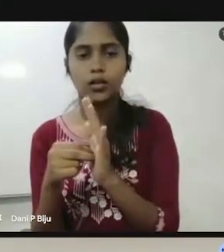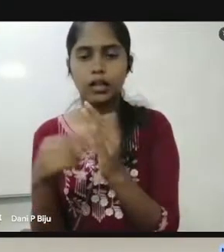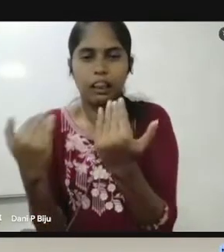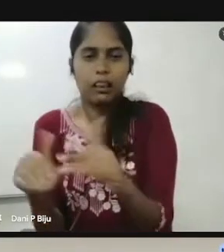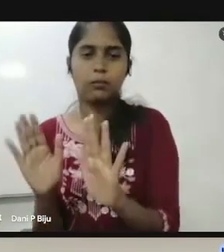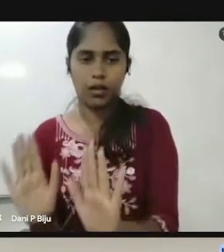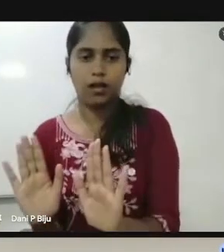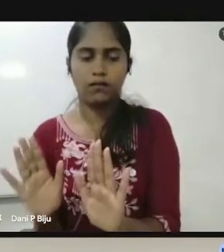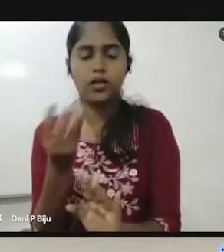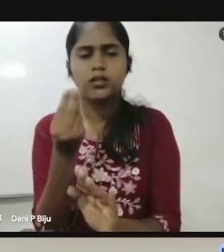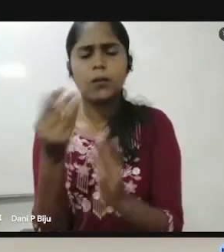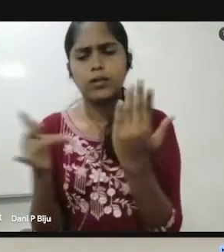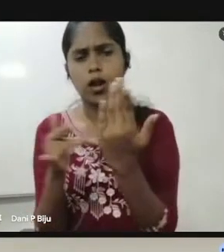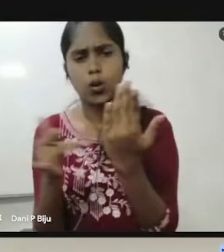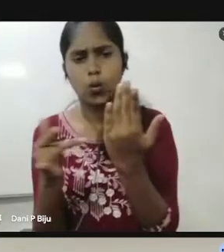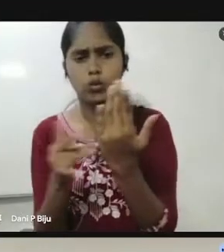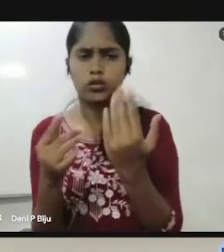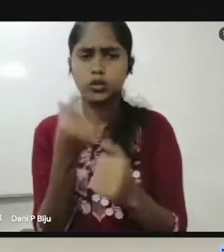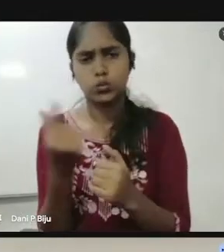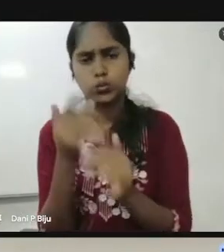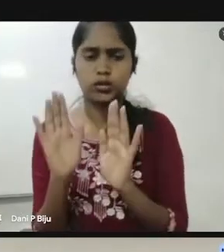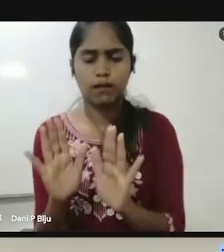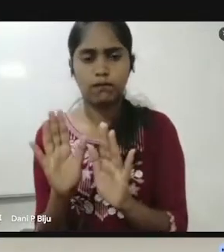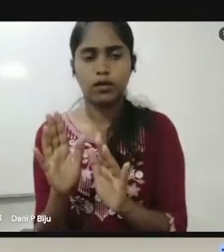നമ്മൾ ടെക്നോളജി ഉപയോഗിക്കുന്നില്ല, ഫോർ എക്സാമ്പിൾ ഒരു